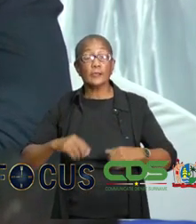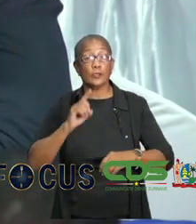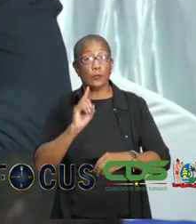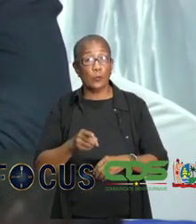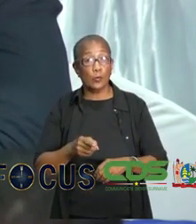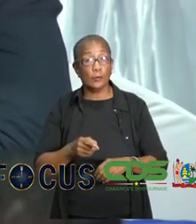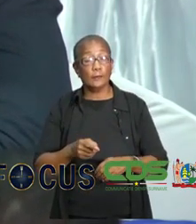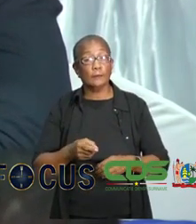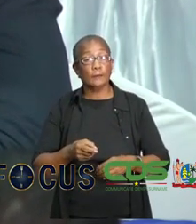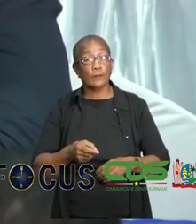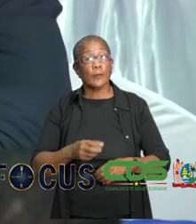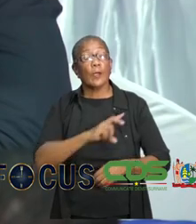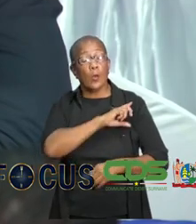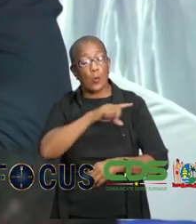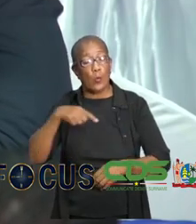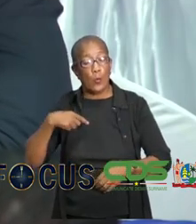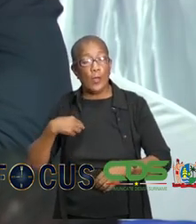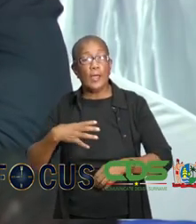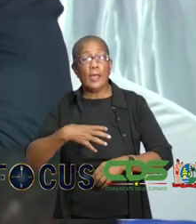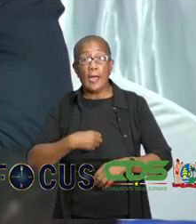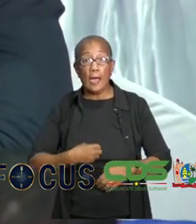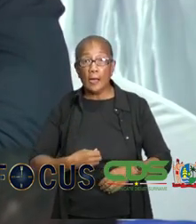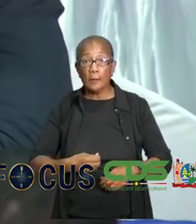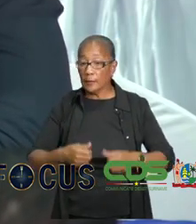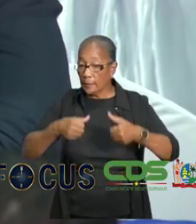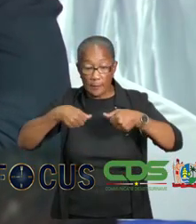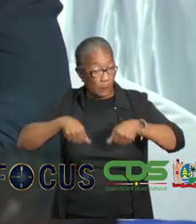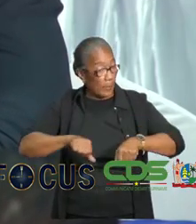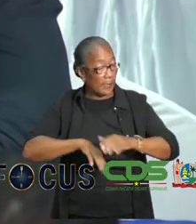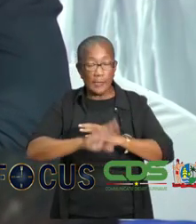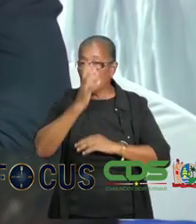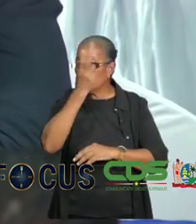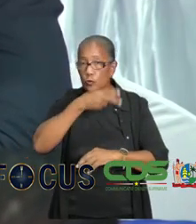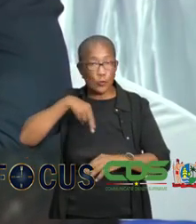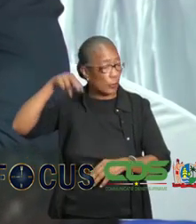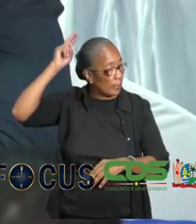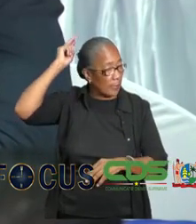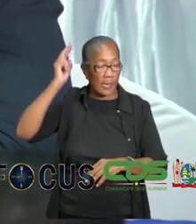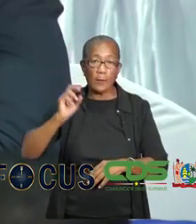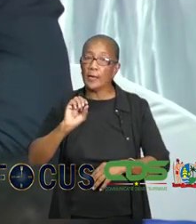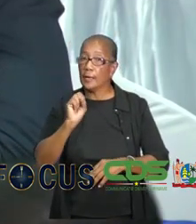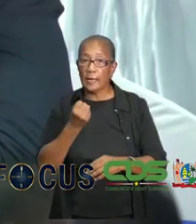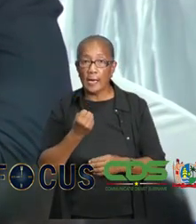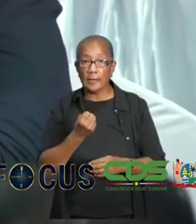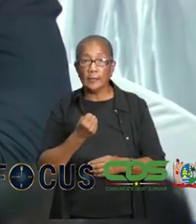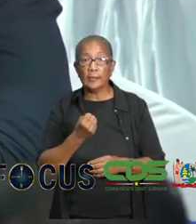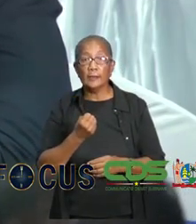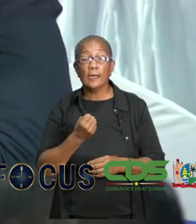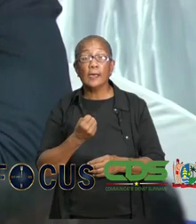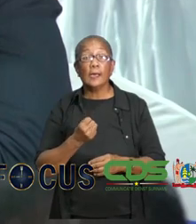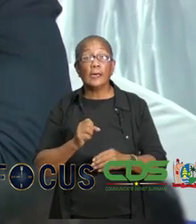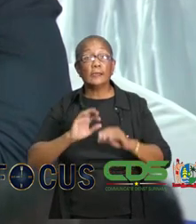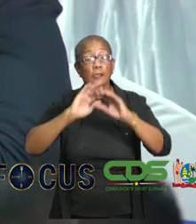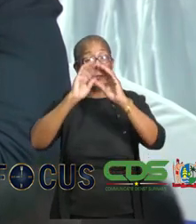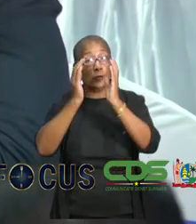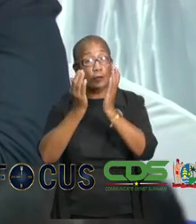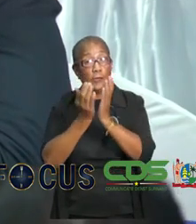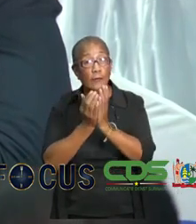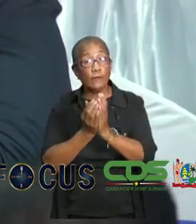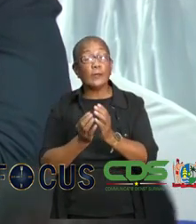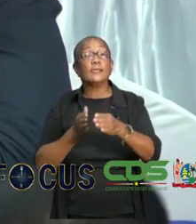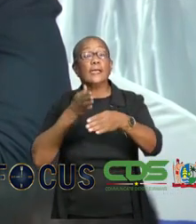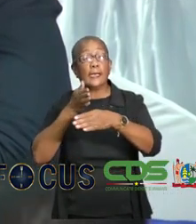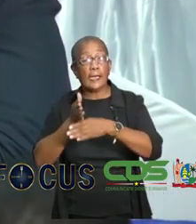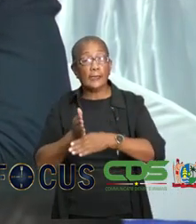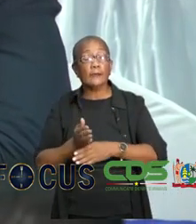Neus, we hebben vooralsnog geen plicht in Suriname. Dat kan ook niet, het is tegen de universele rechten van de mens, maar het is